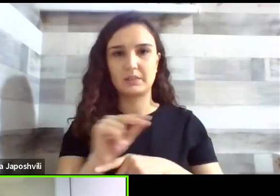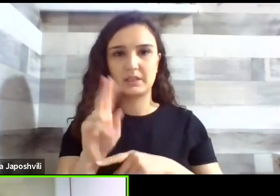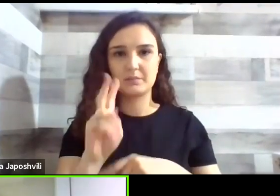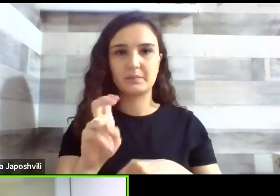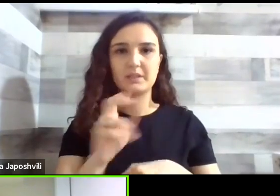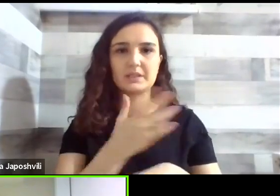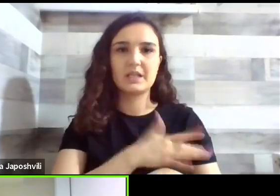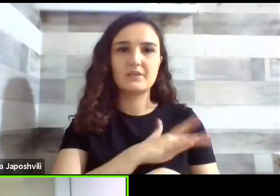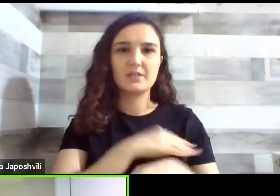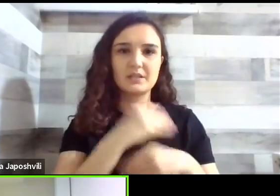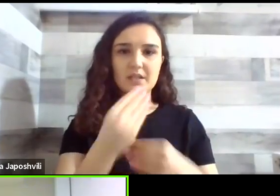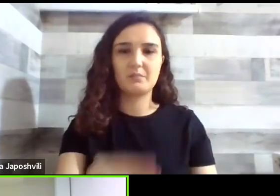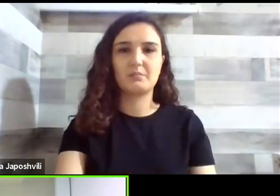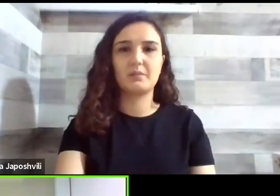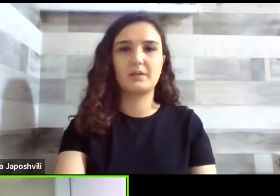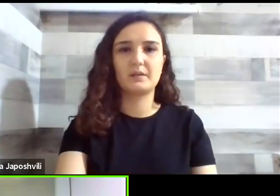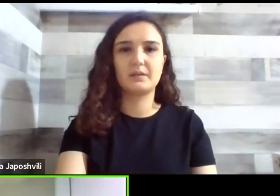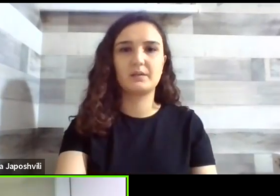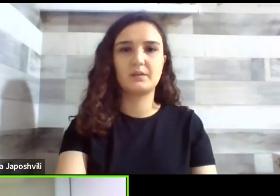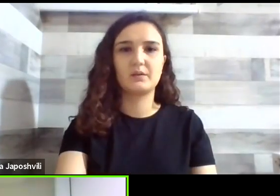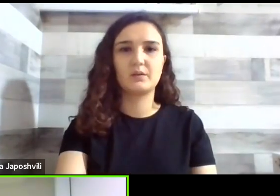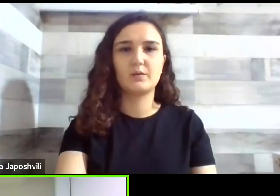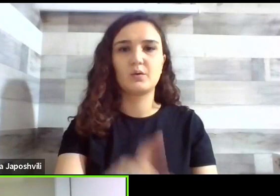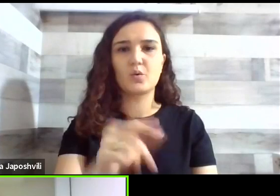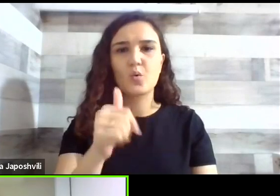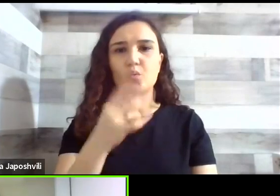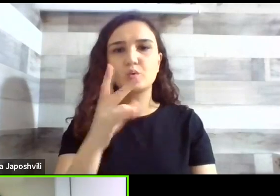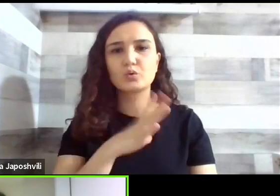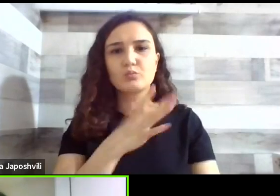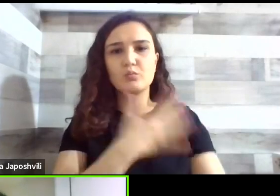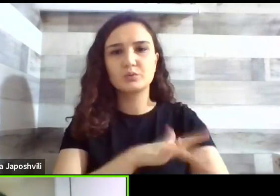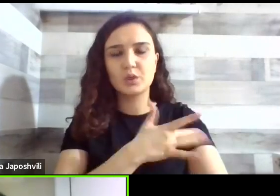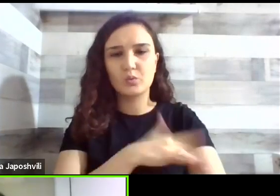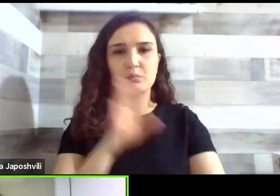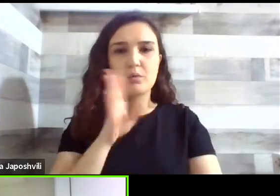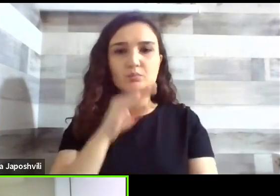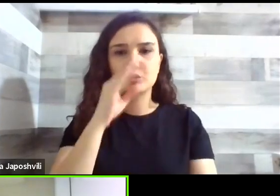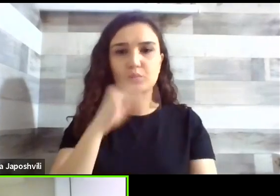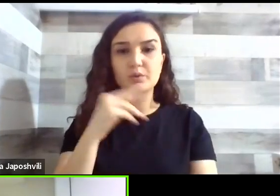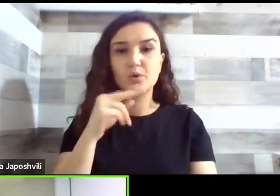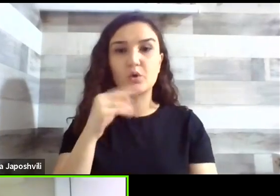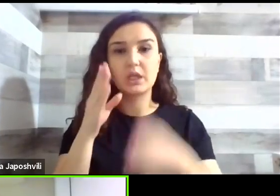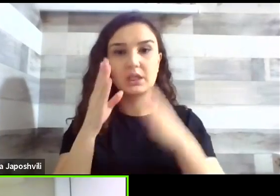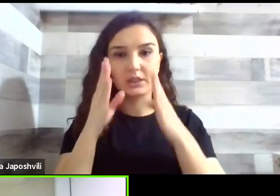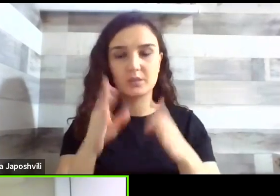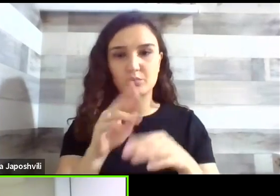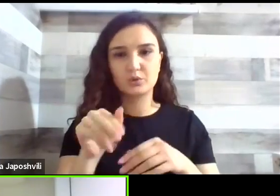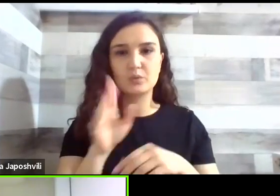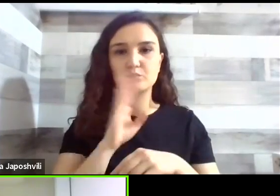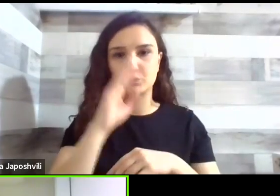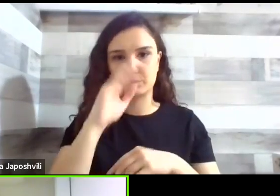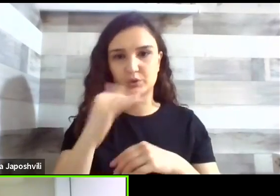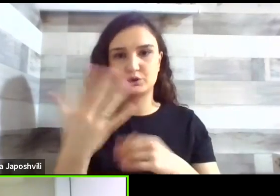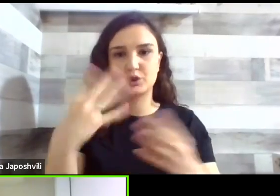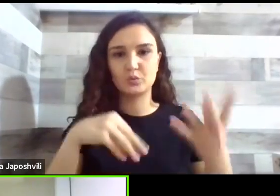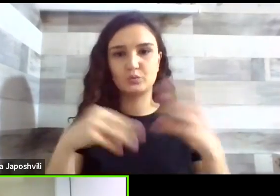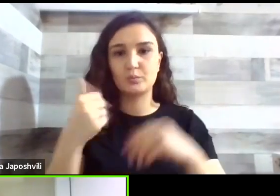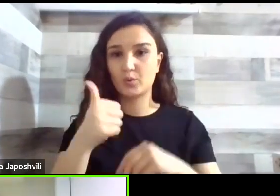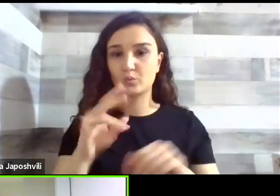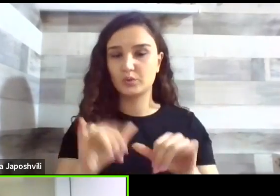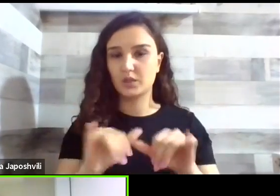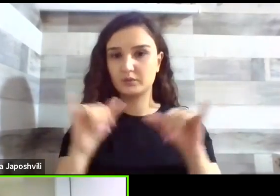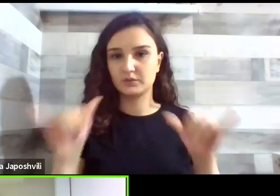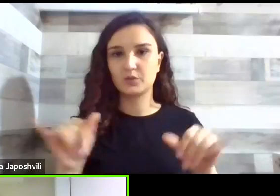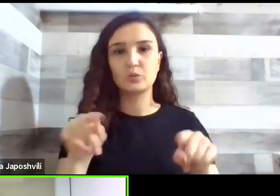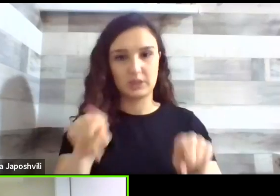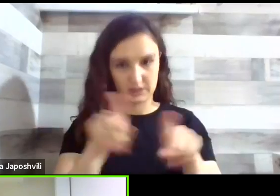servise bi, midgome bi, da sulimazia sauba rogori, o să-i smon sahura bam șoblze, orientire boli, da șoblis chartuloba, rogor gazardon,